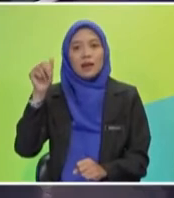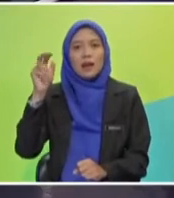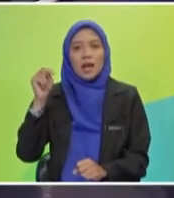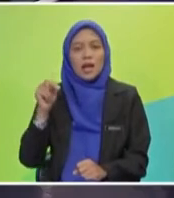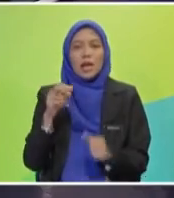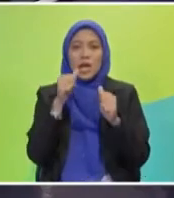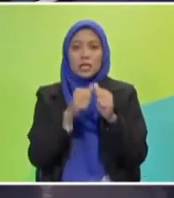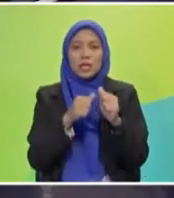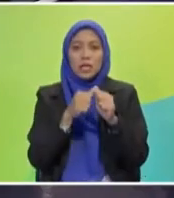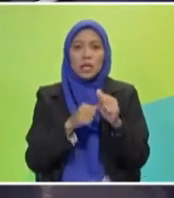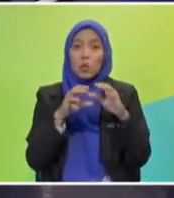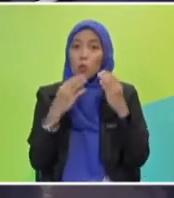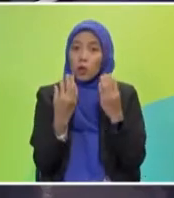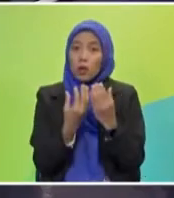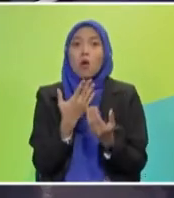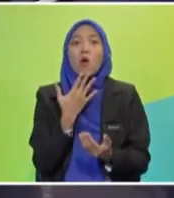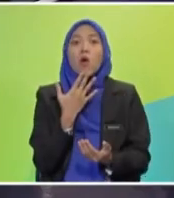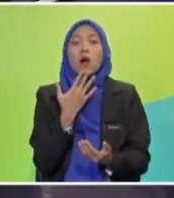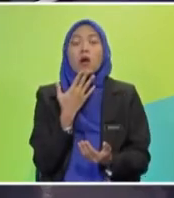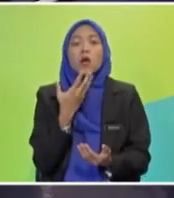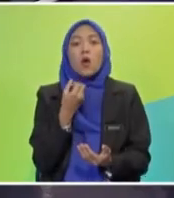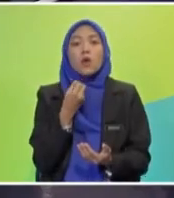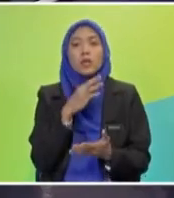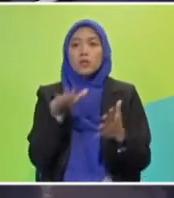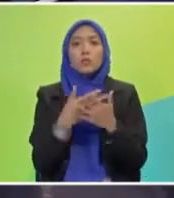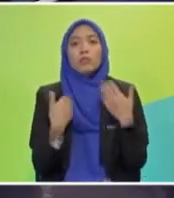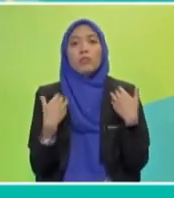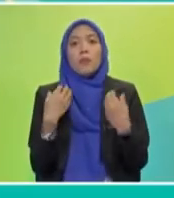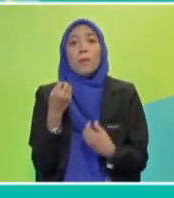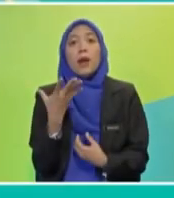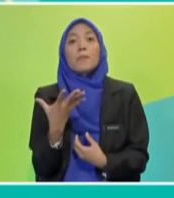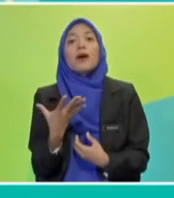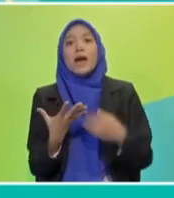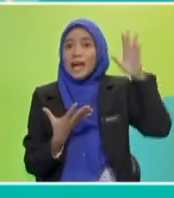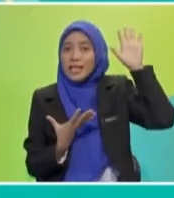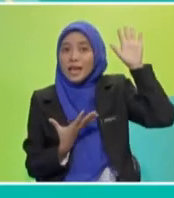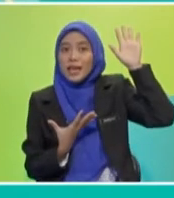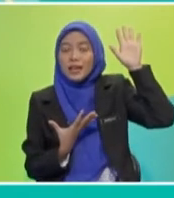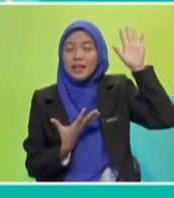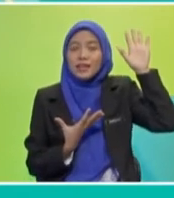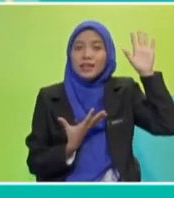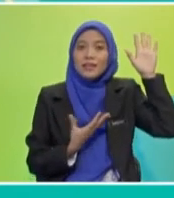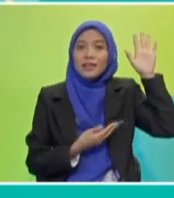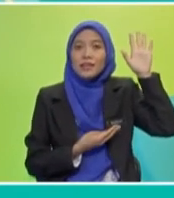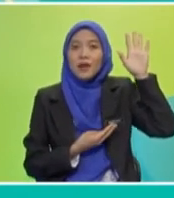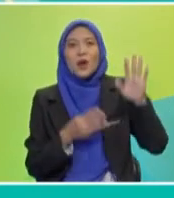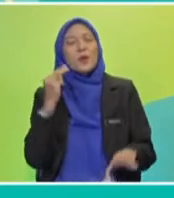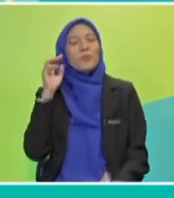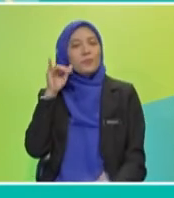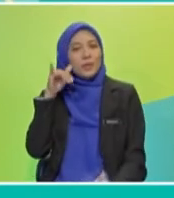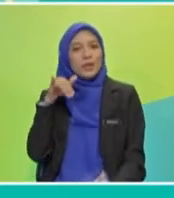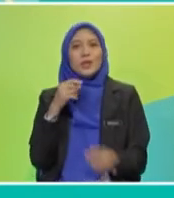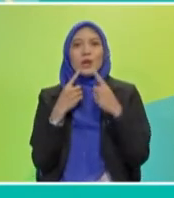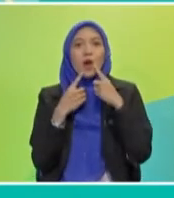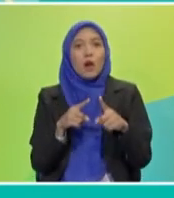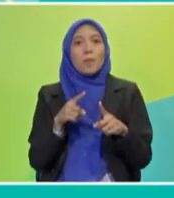oranye ada berapa nilainya? Berapa nilainya? Berapa yang di dalamnya? Angkat tangan. Ada berapa? Dua. Mia jawab dua. Mia dulu